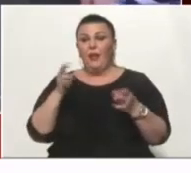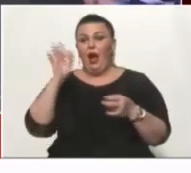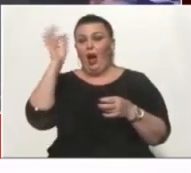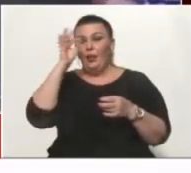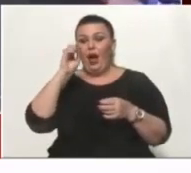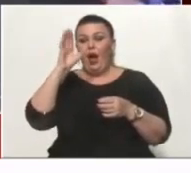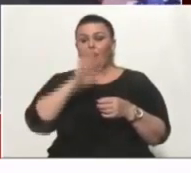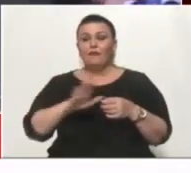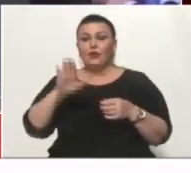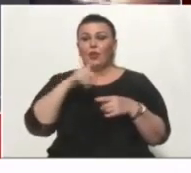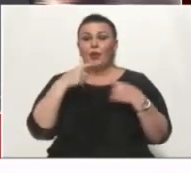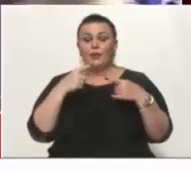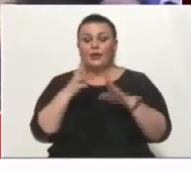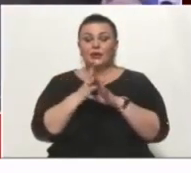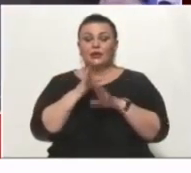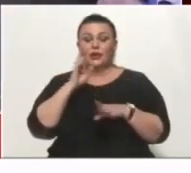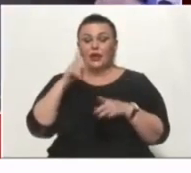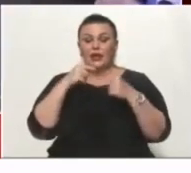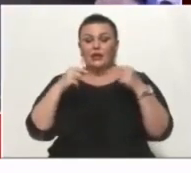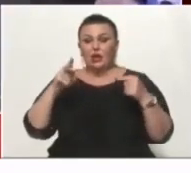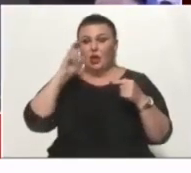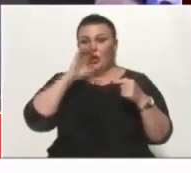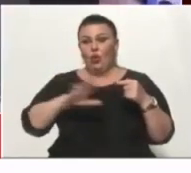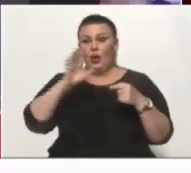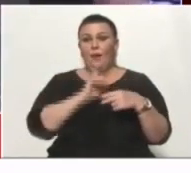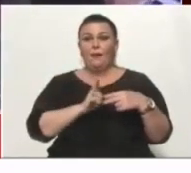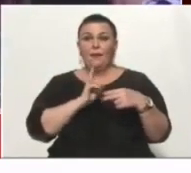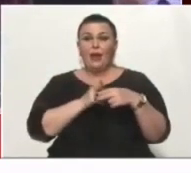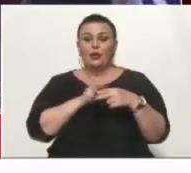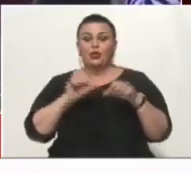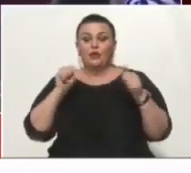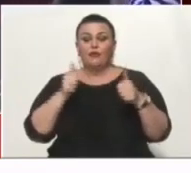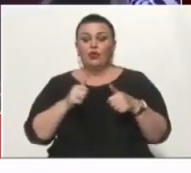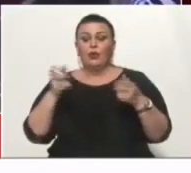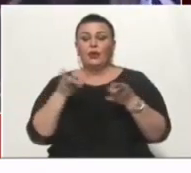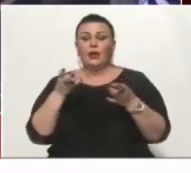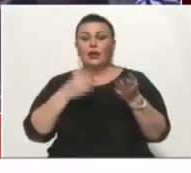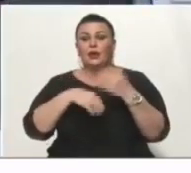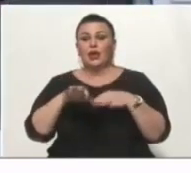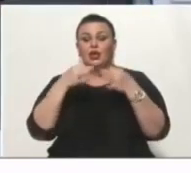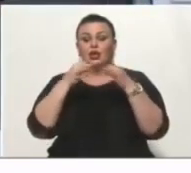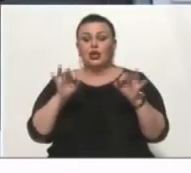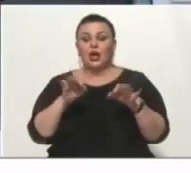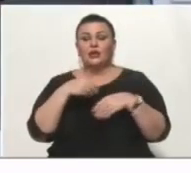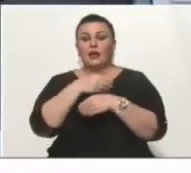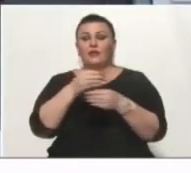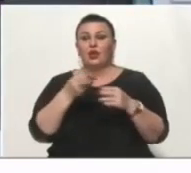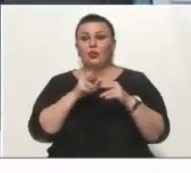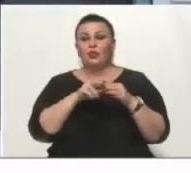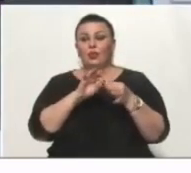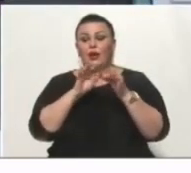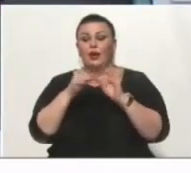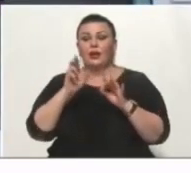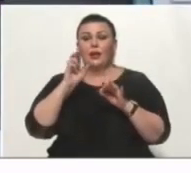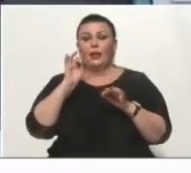almanların Avropanın bir sıra digər ölkələrinə məhdud şəkildə də olsa getmələrinə icazə verilir. Bu barədə isə